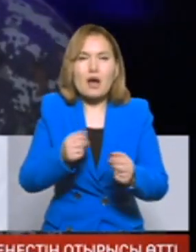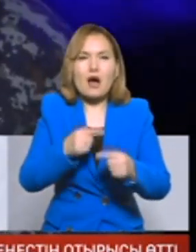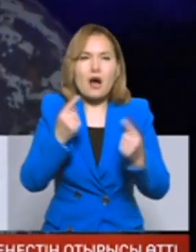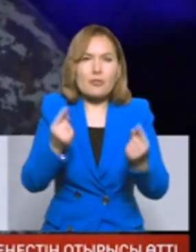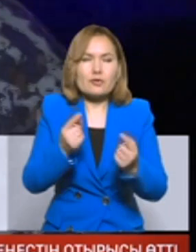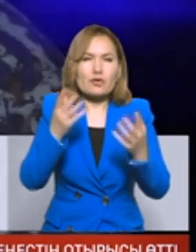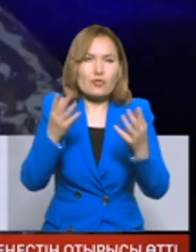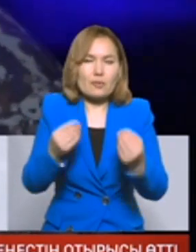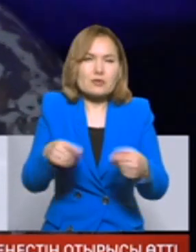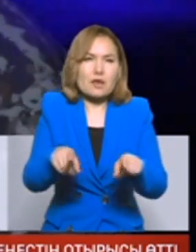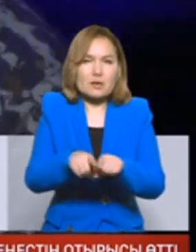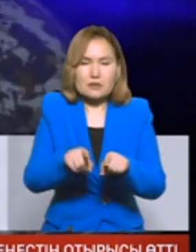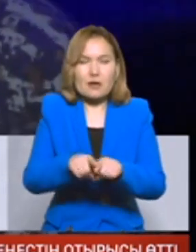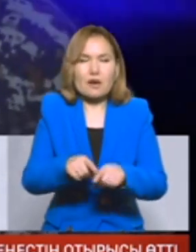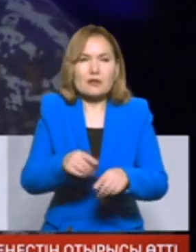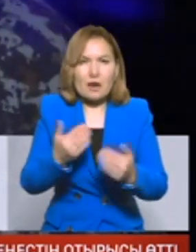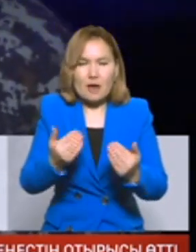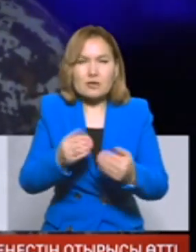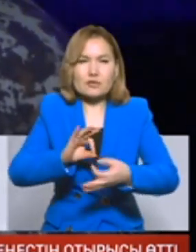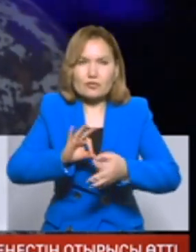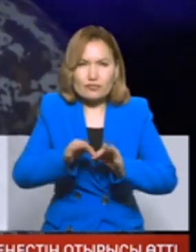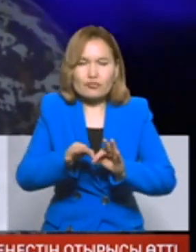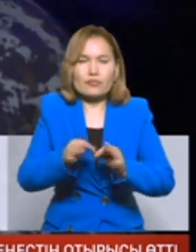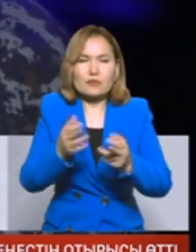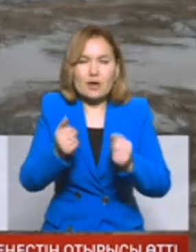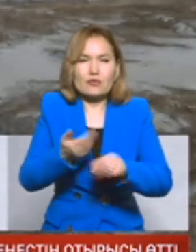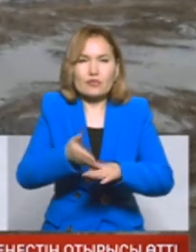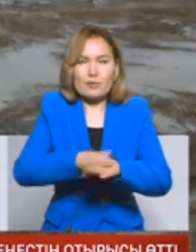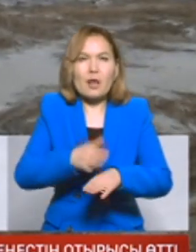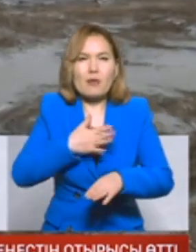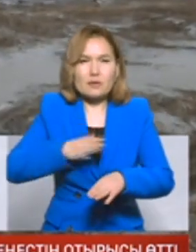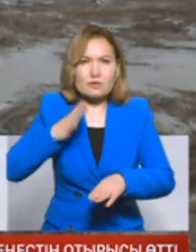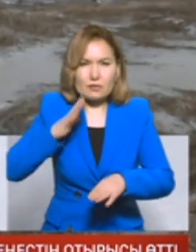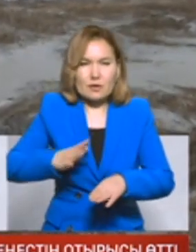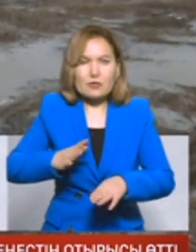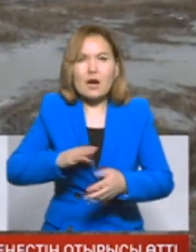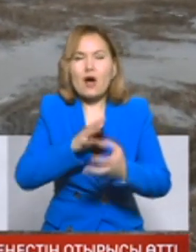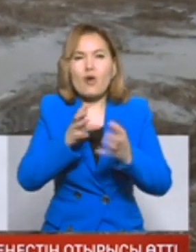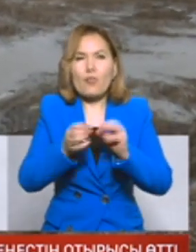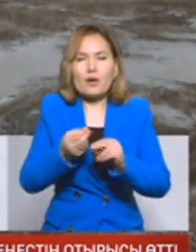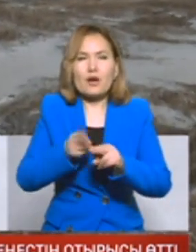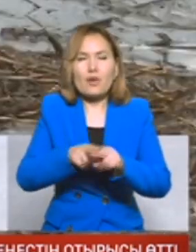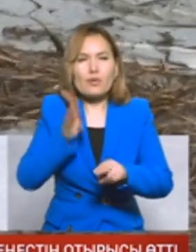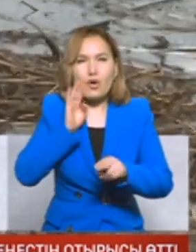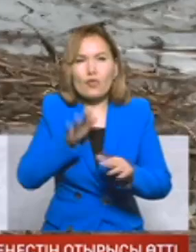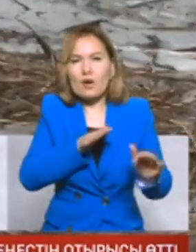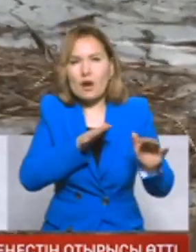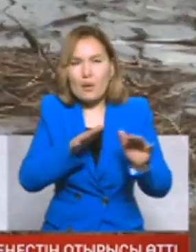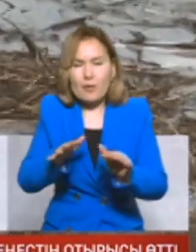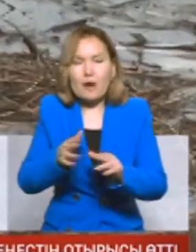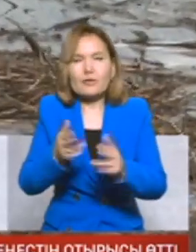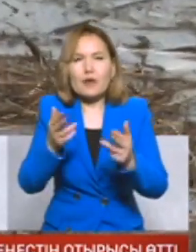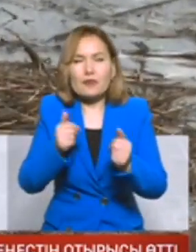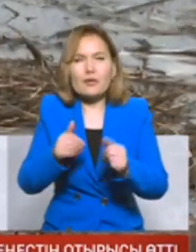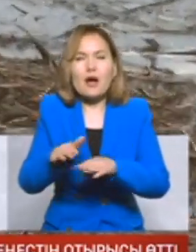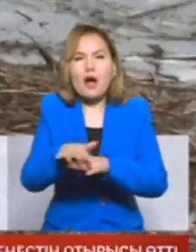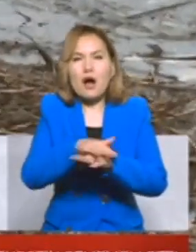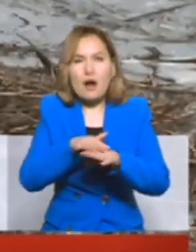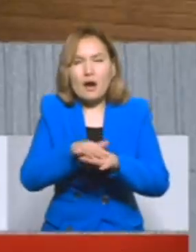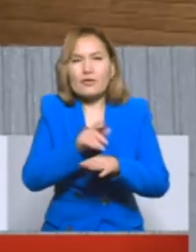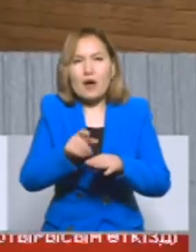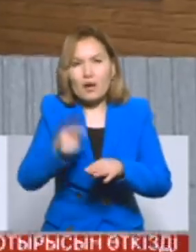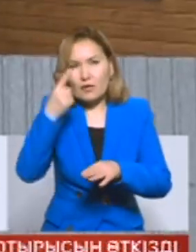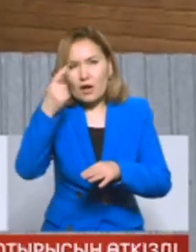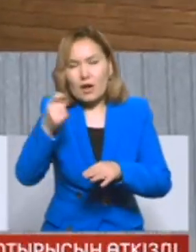Оны қиындықты біз өткеру керекпіз. Қалаға бұрын-соңды болмаған көп су келе жатқанын жергілікті билік сағат сайын